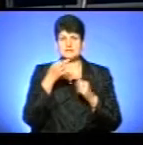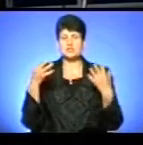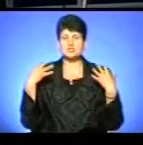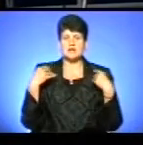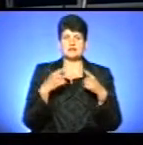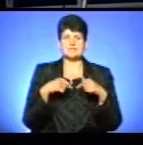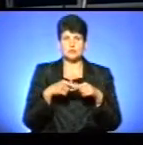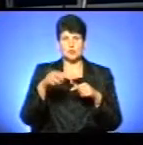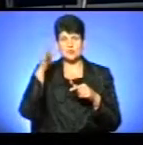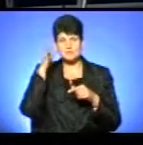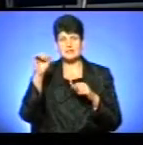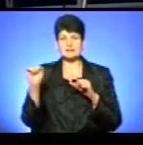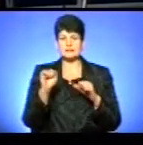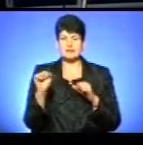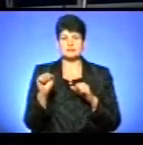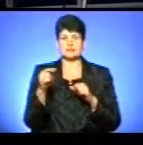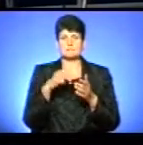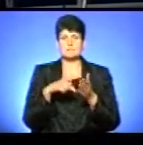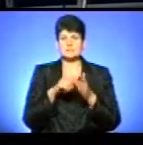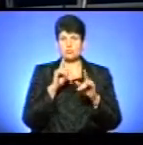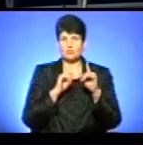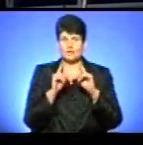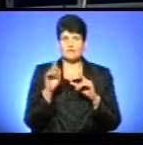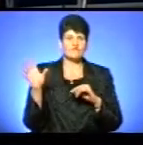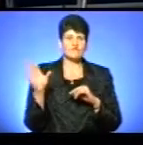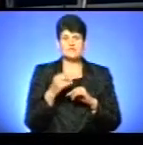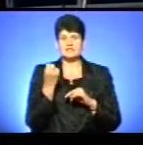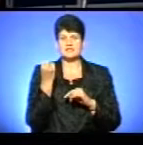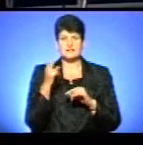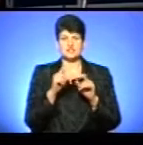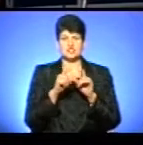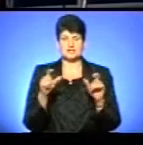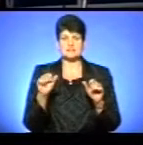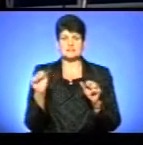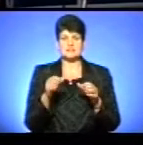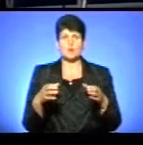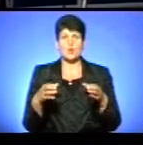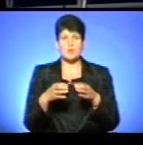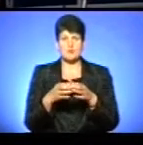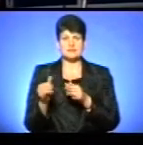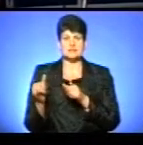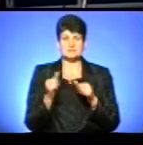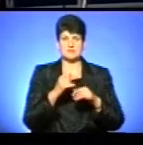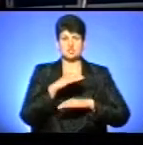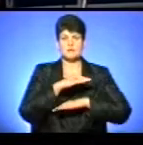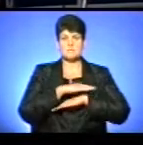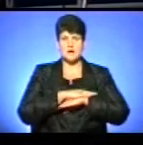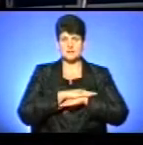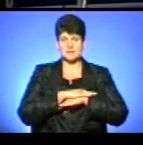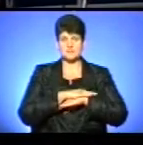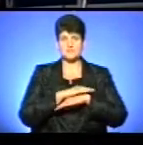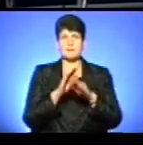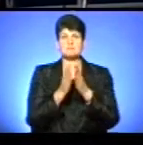відділу освіти Теребовлянської міськради Світлана Климко, усі 12 шкіл Теребовлянської громади забезпечені партами. Підручників